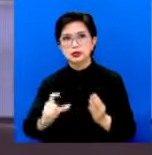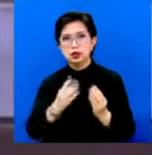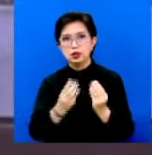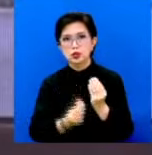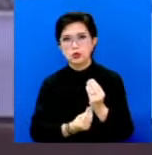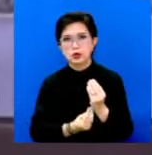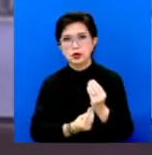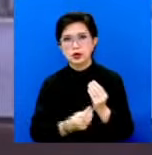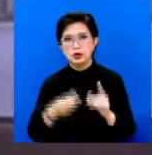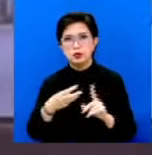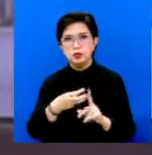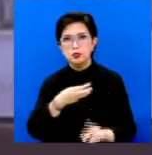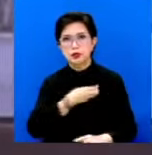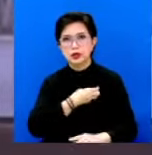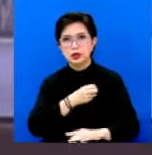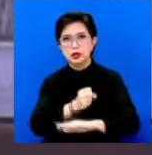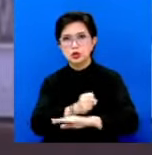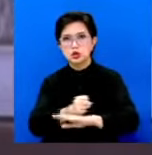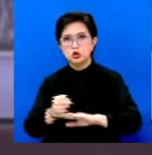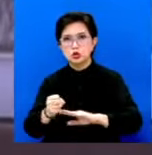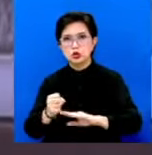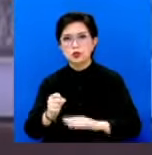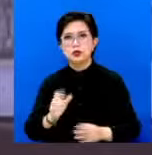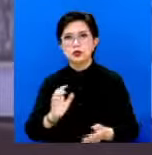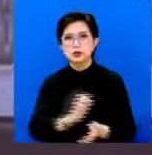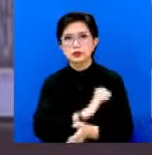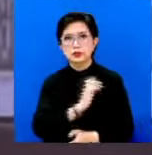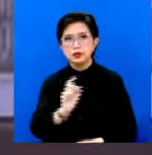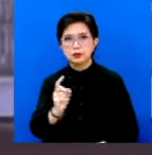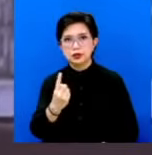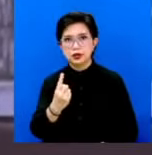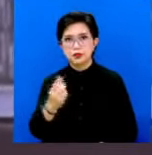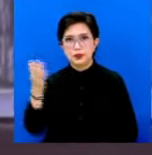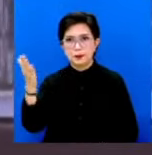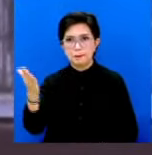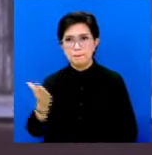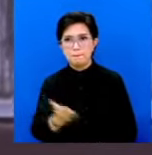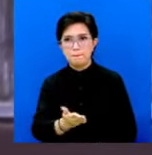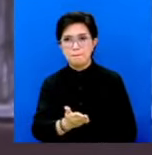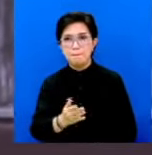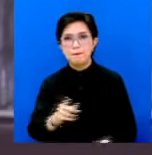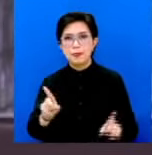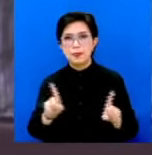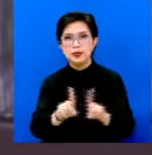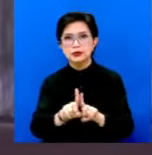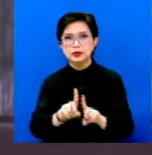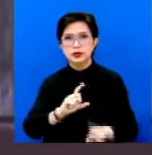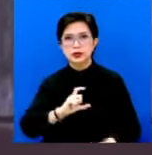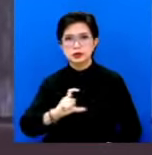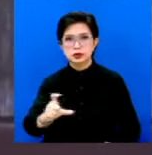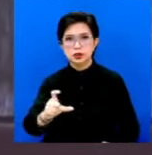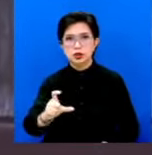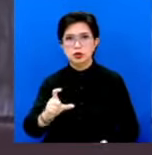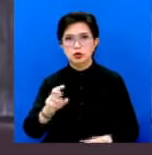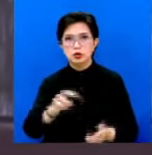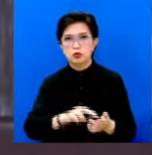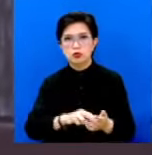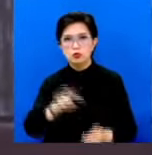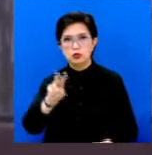bupati Sorong. Dan kesempatan pertama kami berikan kepada pasangan calon nomor urut